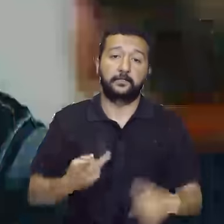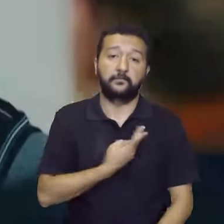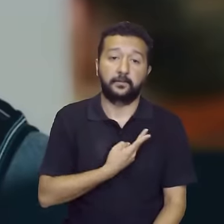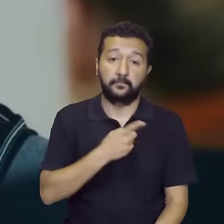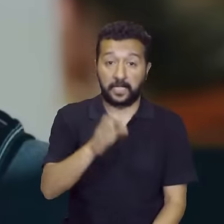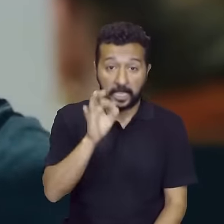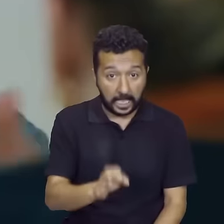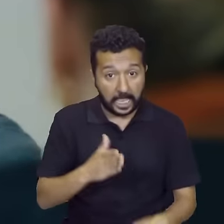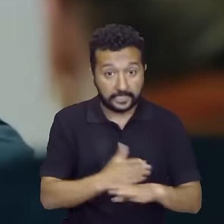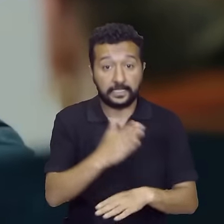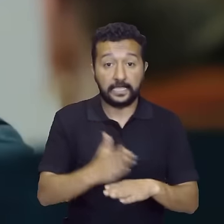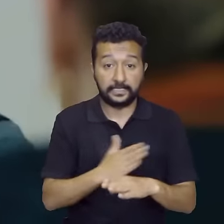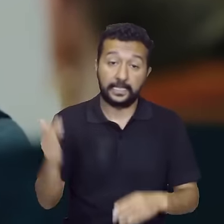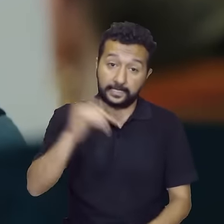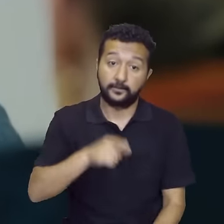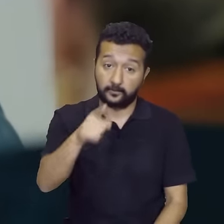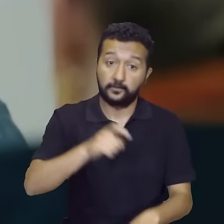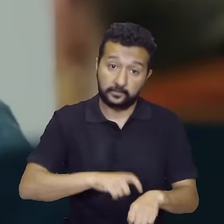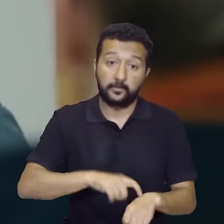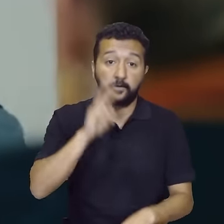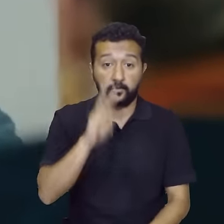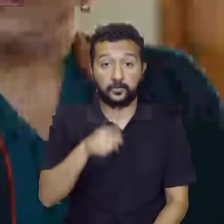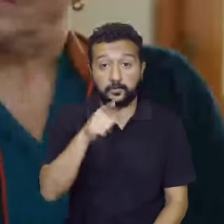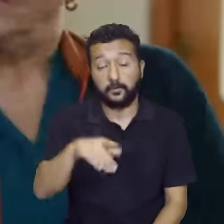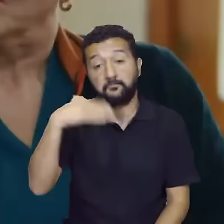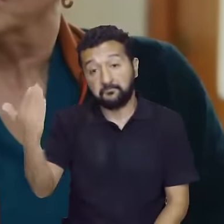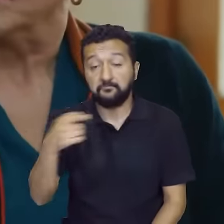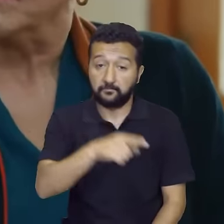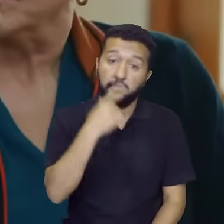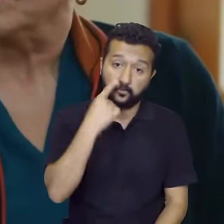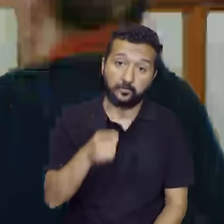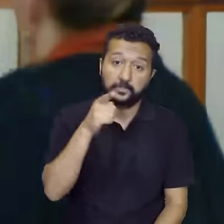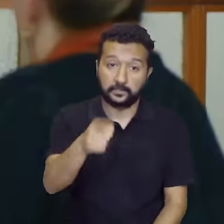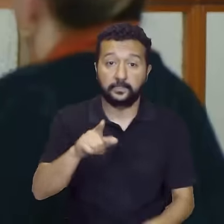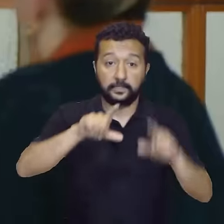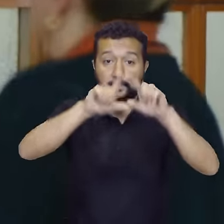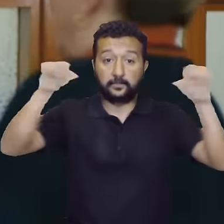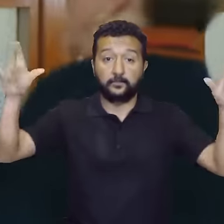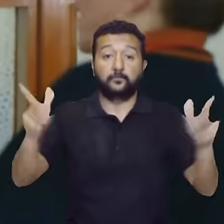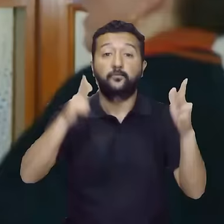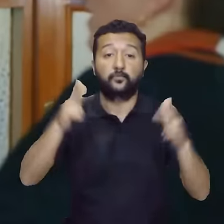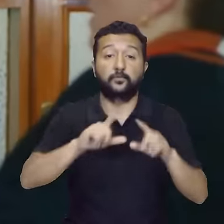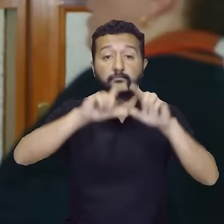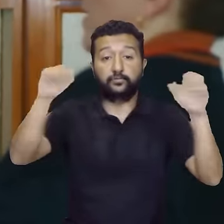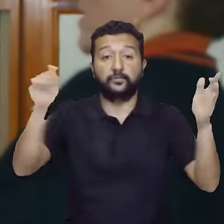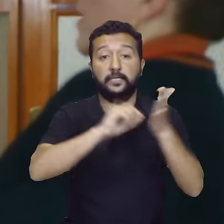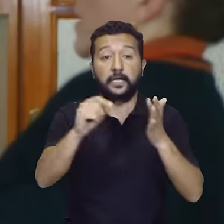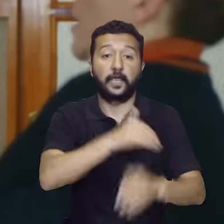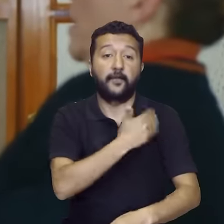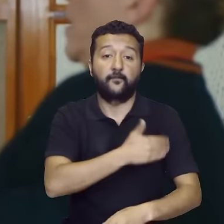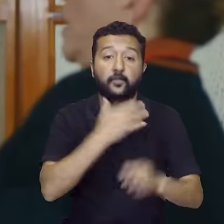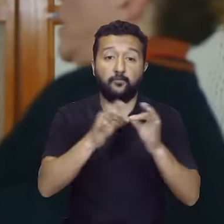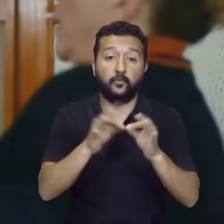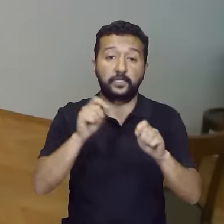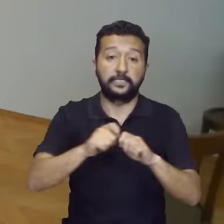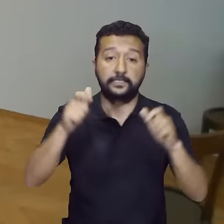benim. Ha, asıl eşyalar gelsin, sen o zaman göreceksin. El mi yaman, bey mi yaman? Tabelacıya koskoca harflerle yazdırdım. Avukatlık